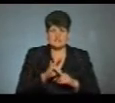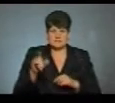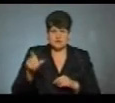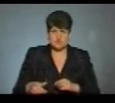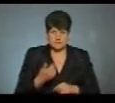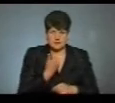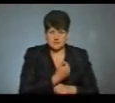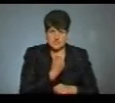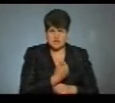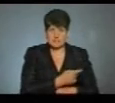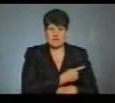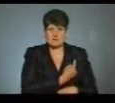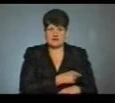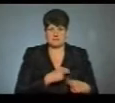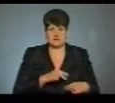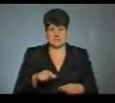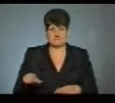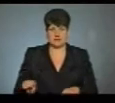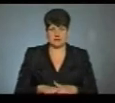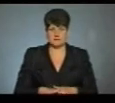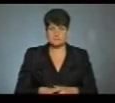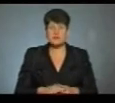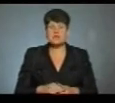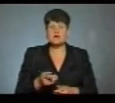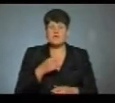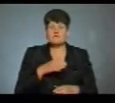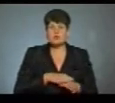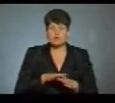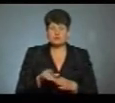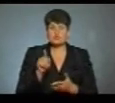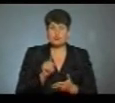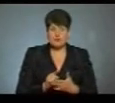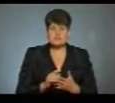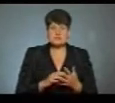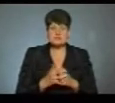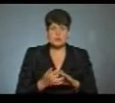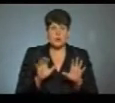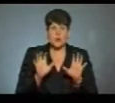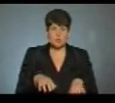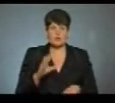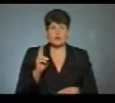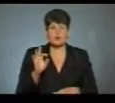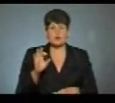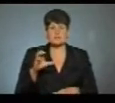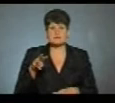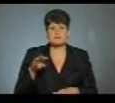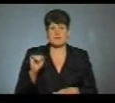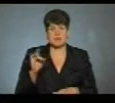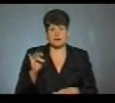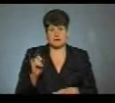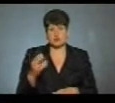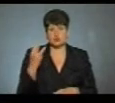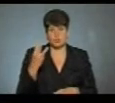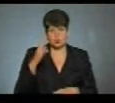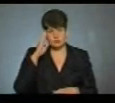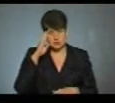з амбулаторії. За словами виконувачки обов'язків сільського голови Космирина Надії Федишин, 3